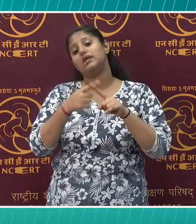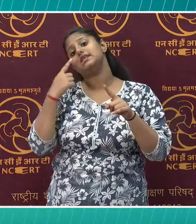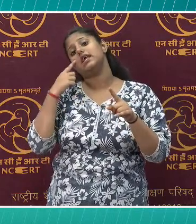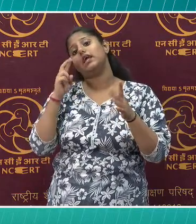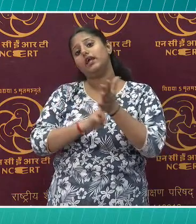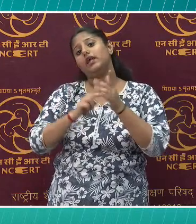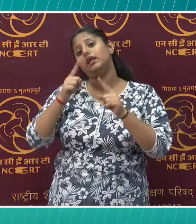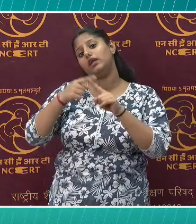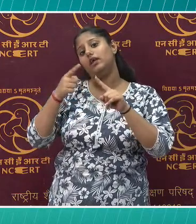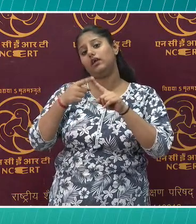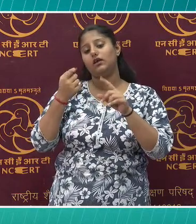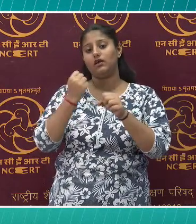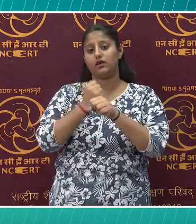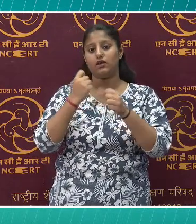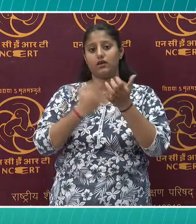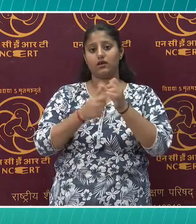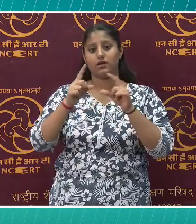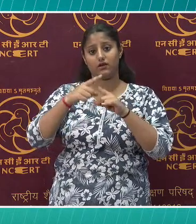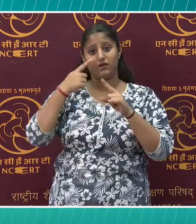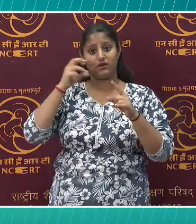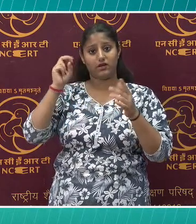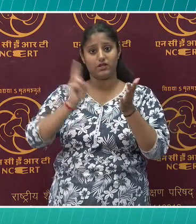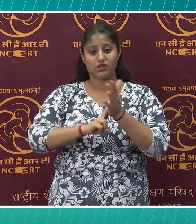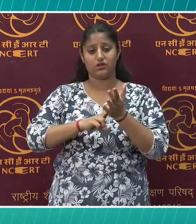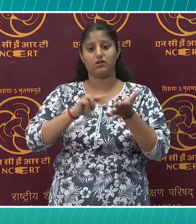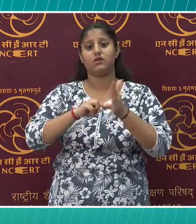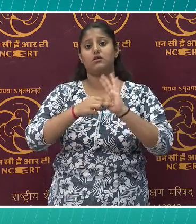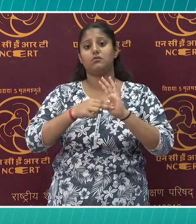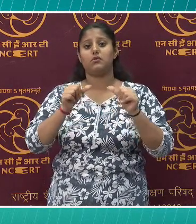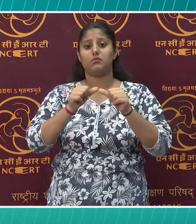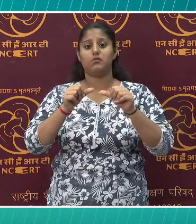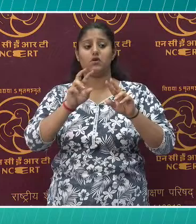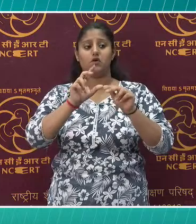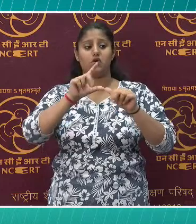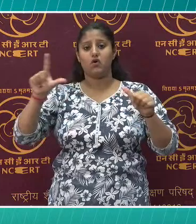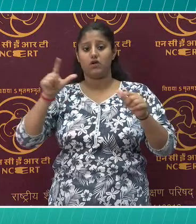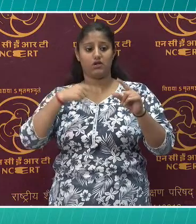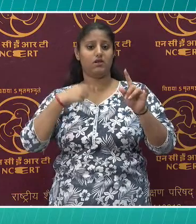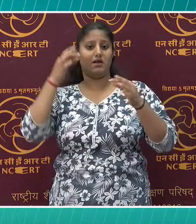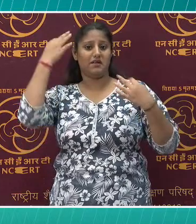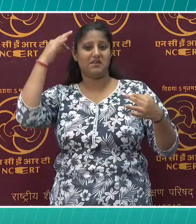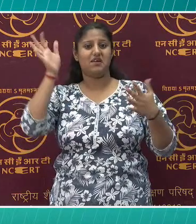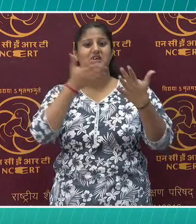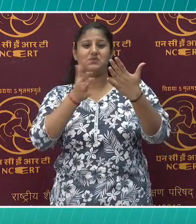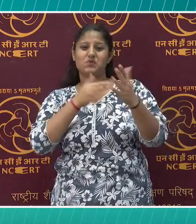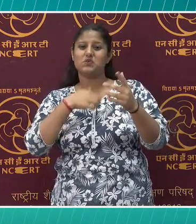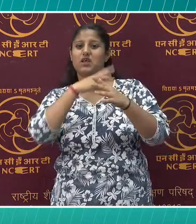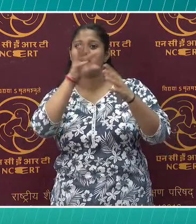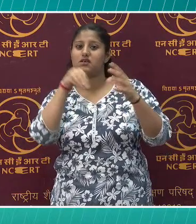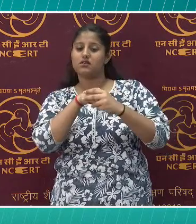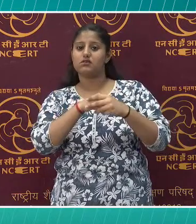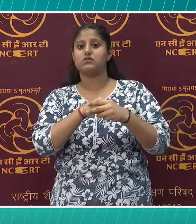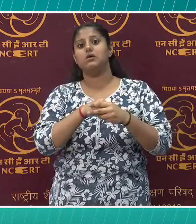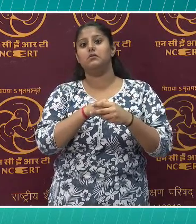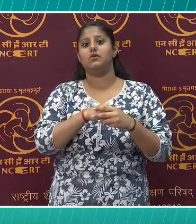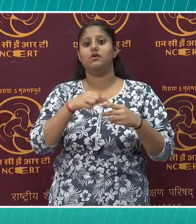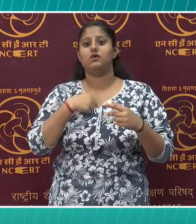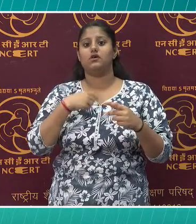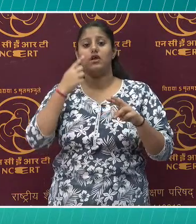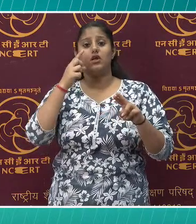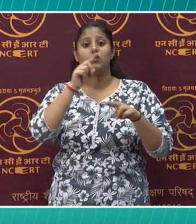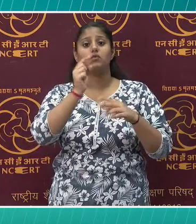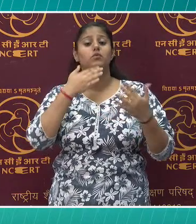एक है integration of all the art forms. Like you cannot have music without